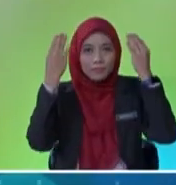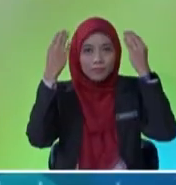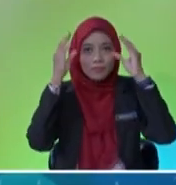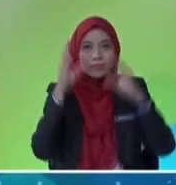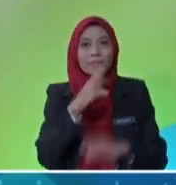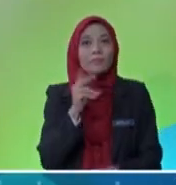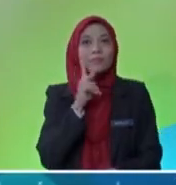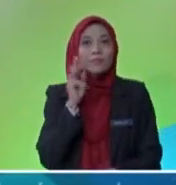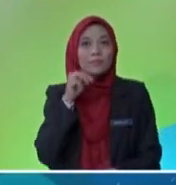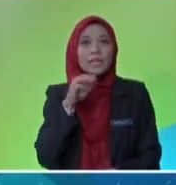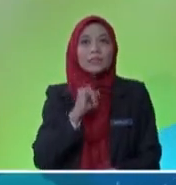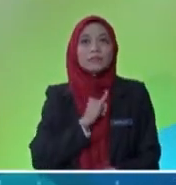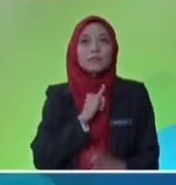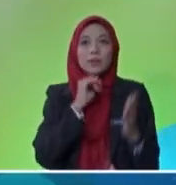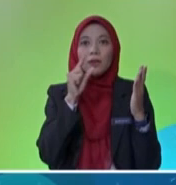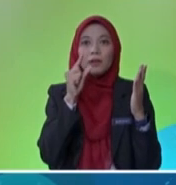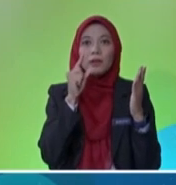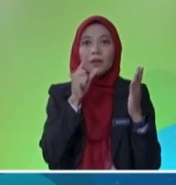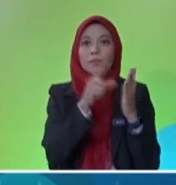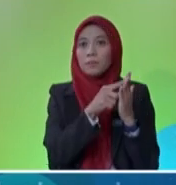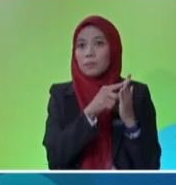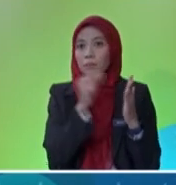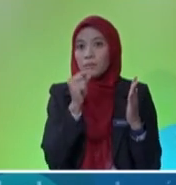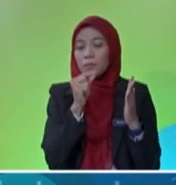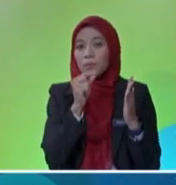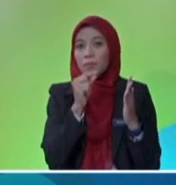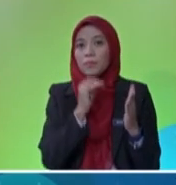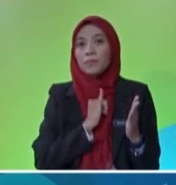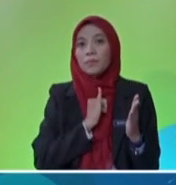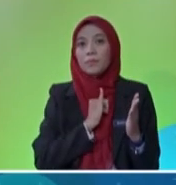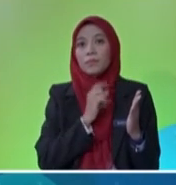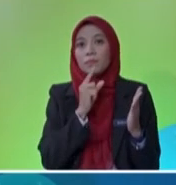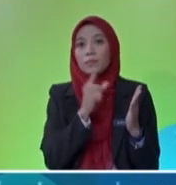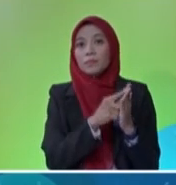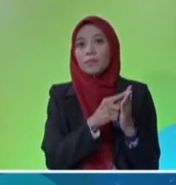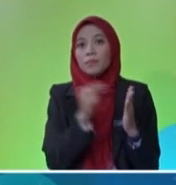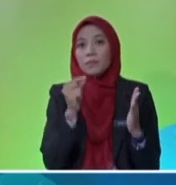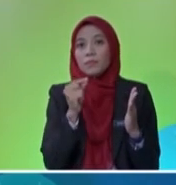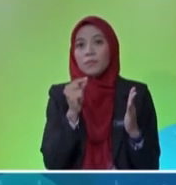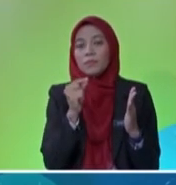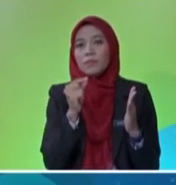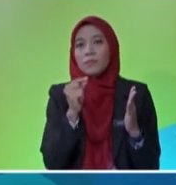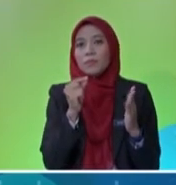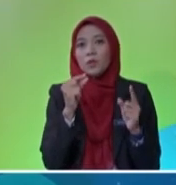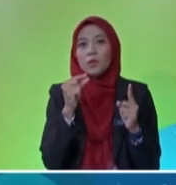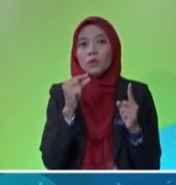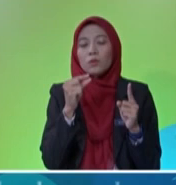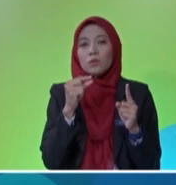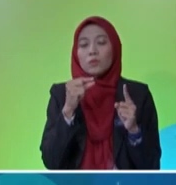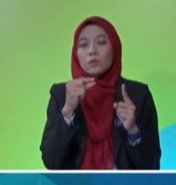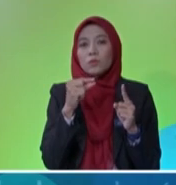saya memilih Hai Om Saya memilih nuruti Adek